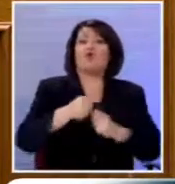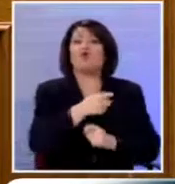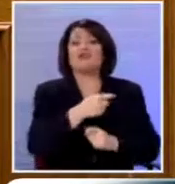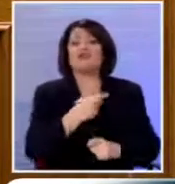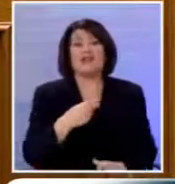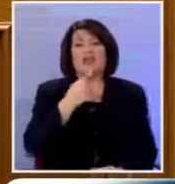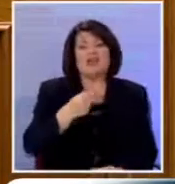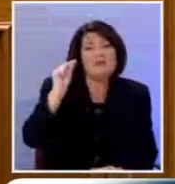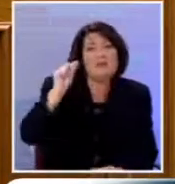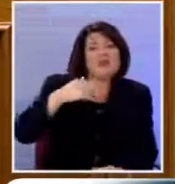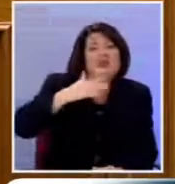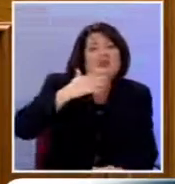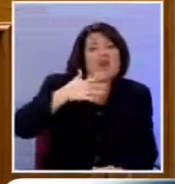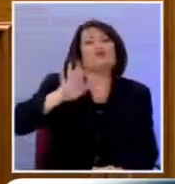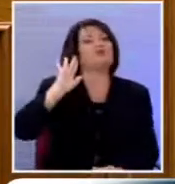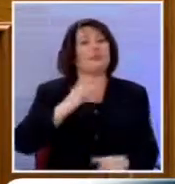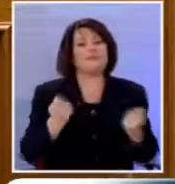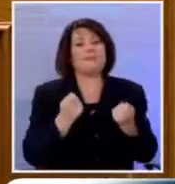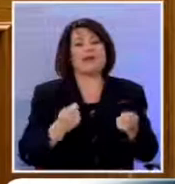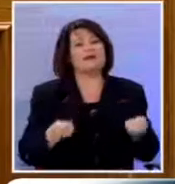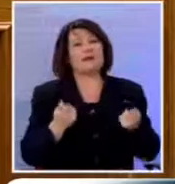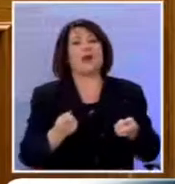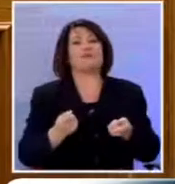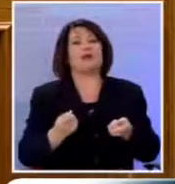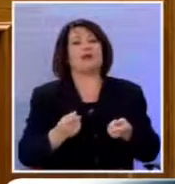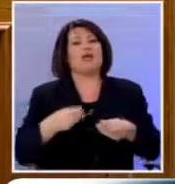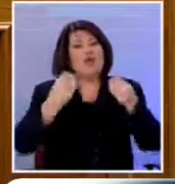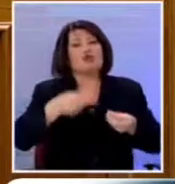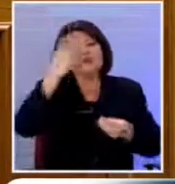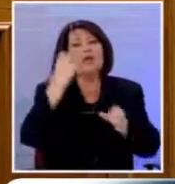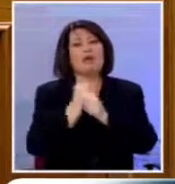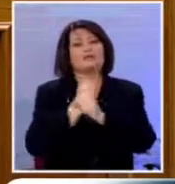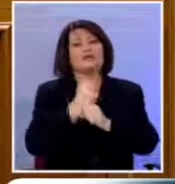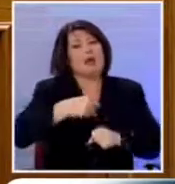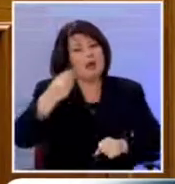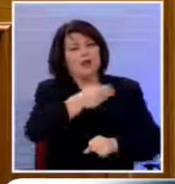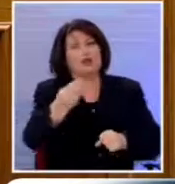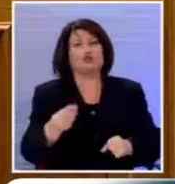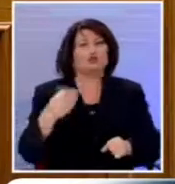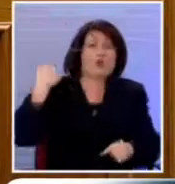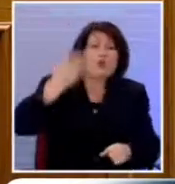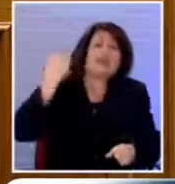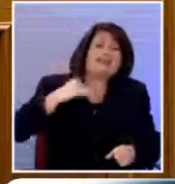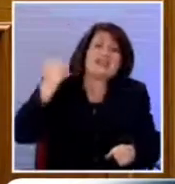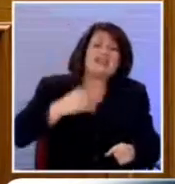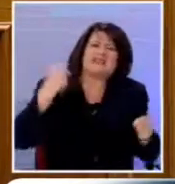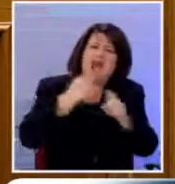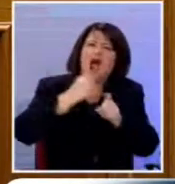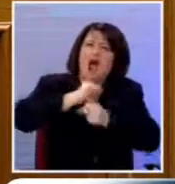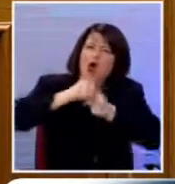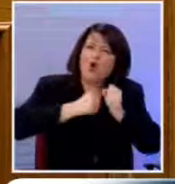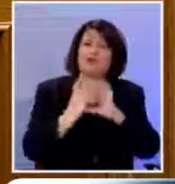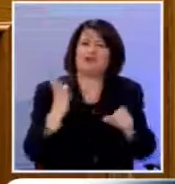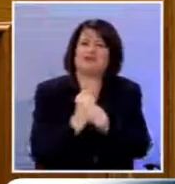υποσχεωσιολογία, και θα τα κάνουμε πράξη για να αποκαταστήσουμε τα δικαιώματα των εργαζομένων που κατακτήθηκαν με θυσίες και αγώνες.